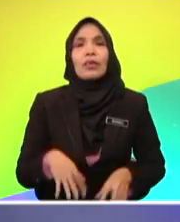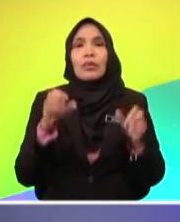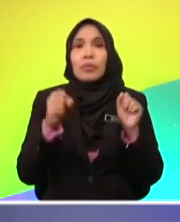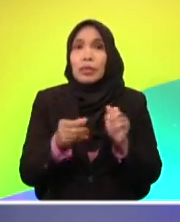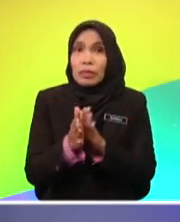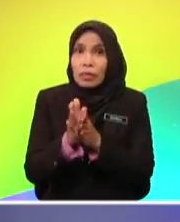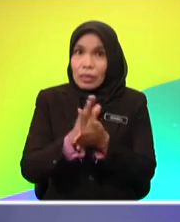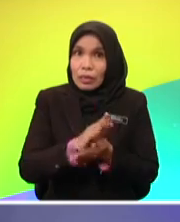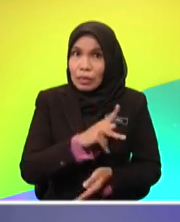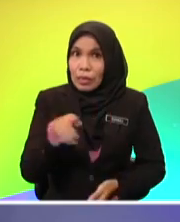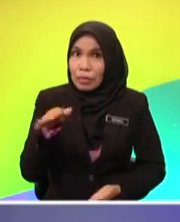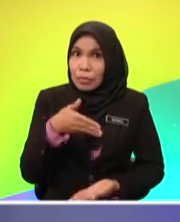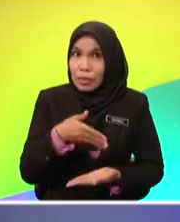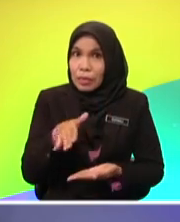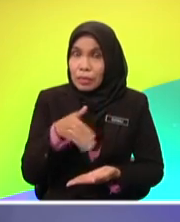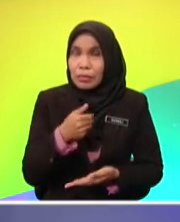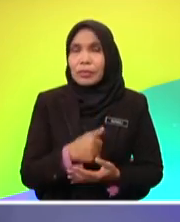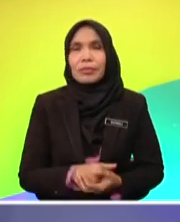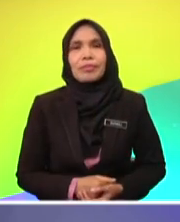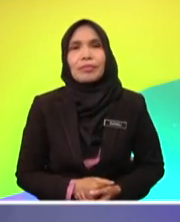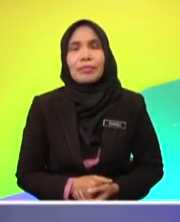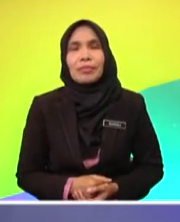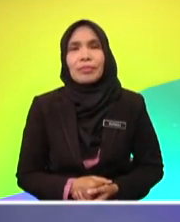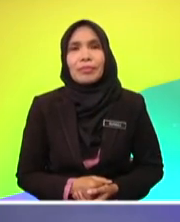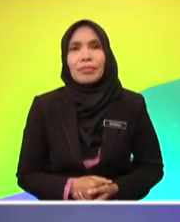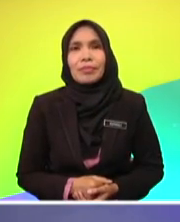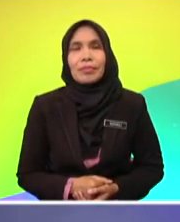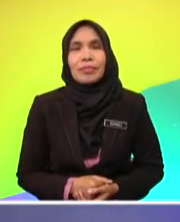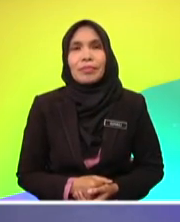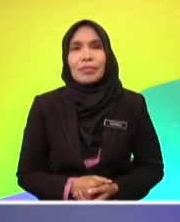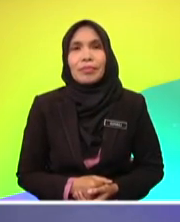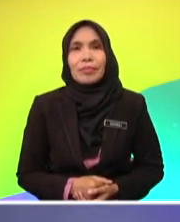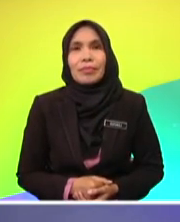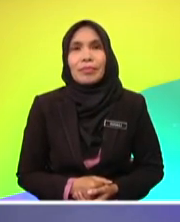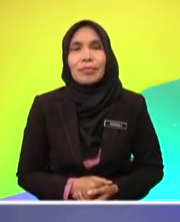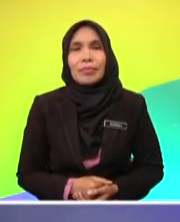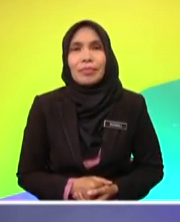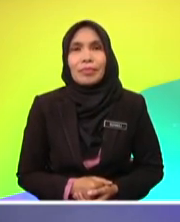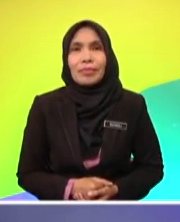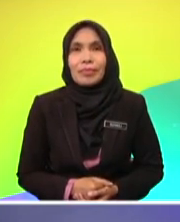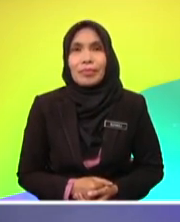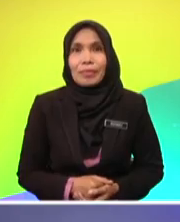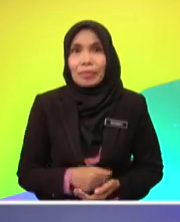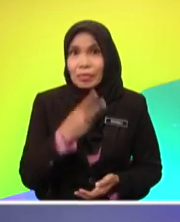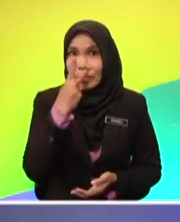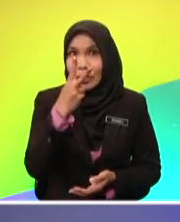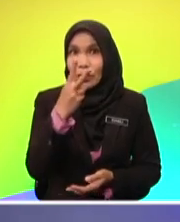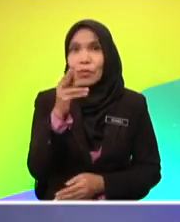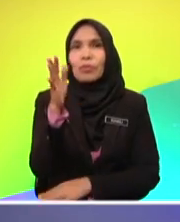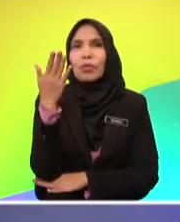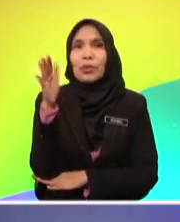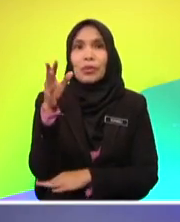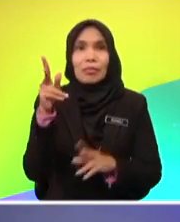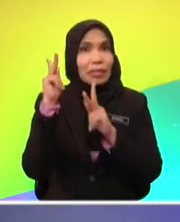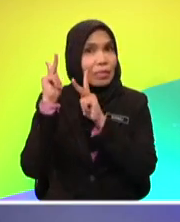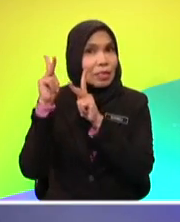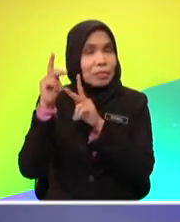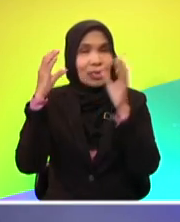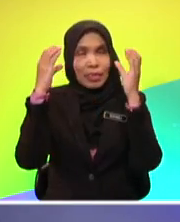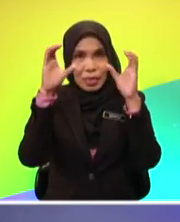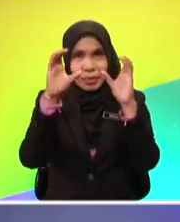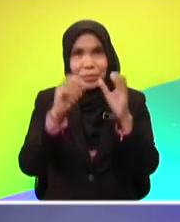Ini hasil daripada daun pokok kelapa. Okey, seterusnya tengok pokok kelapa, cikgu. Comel, kan? Comel sangat,